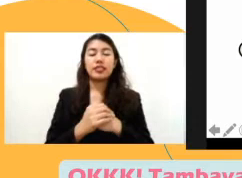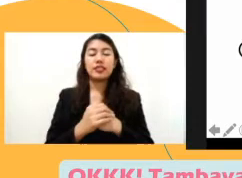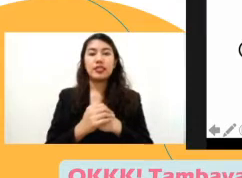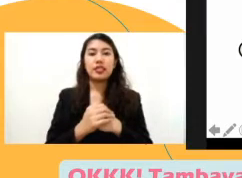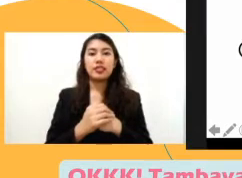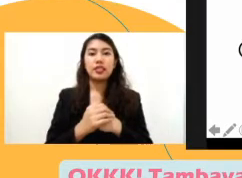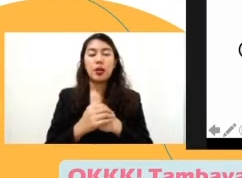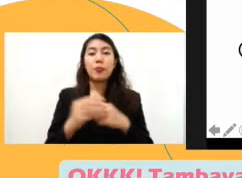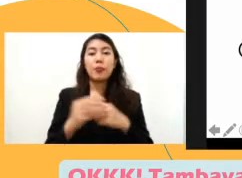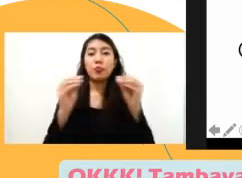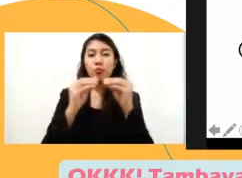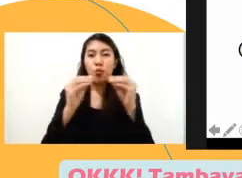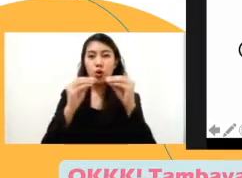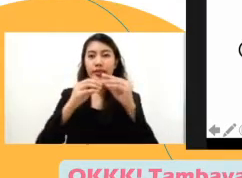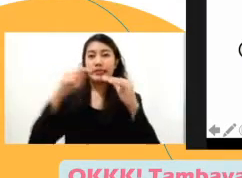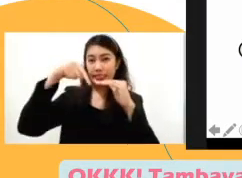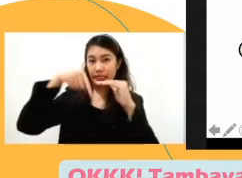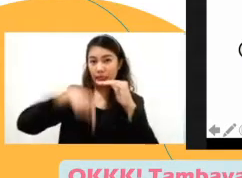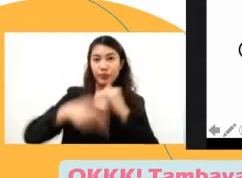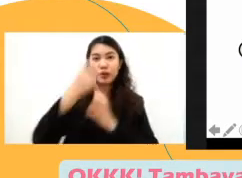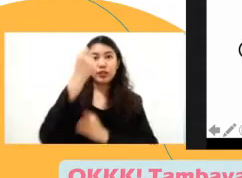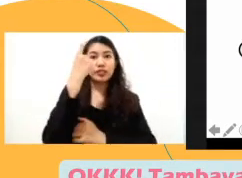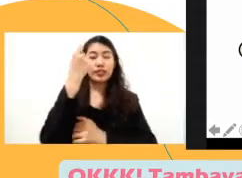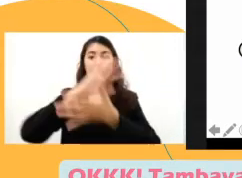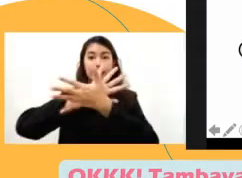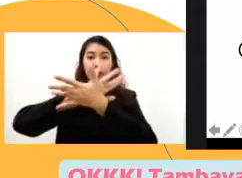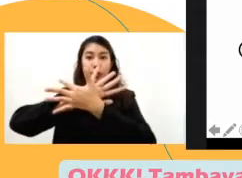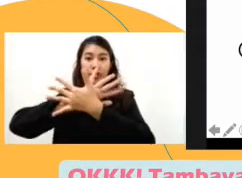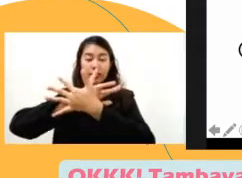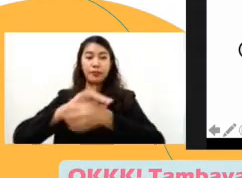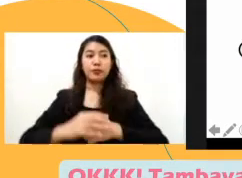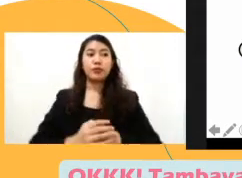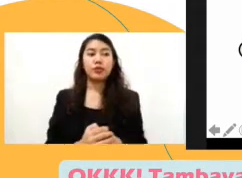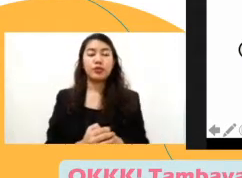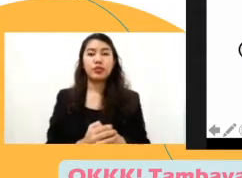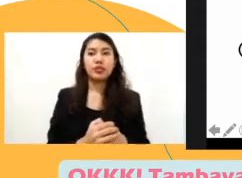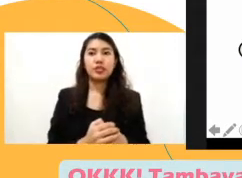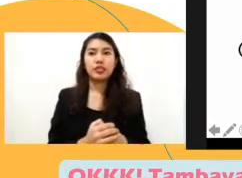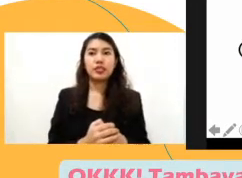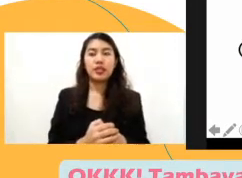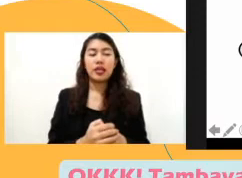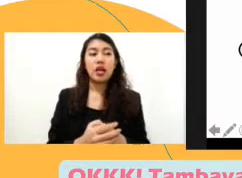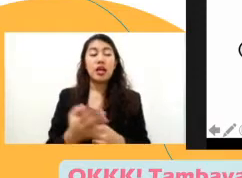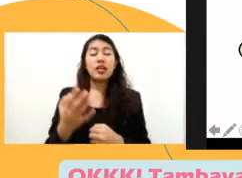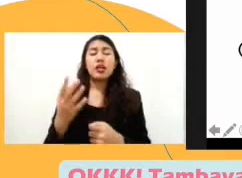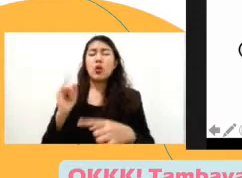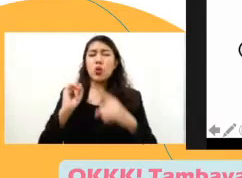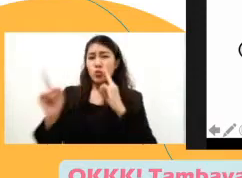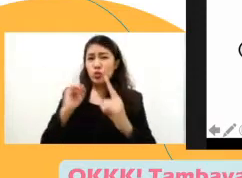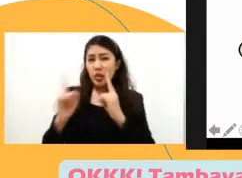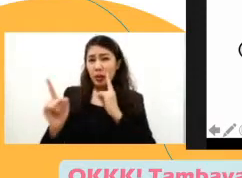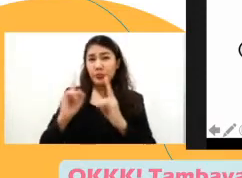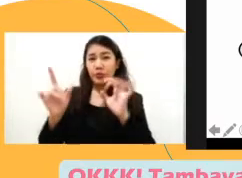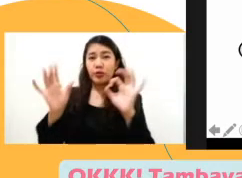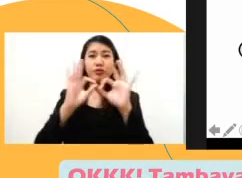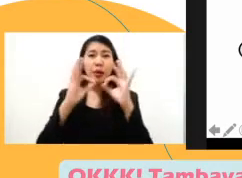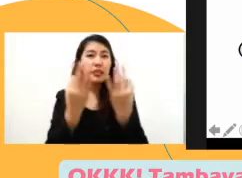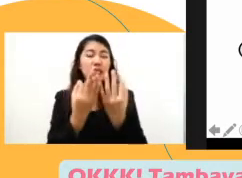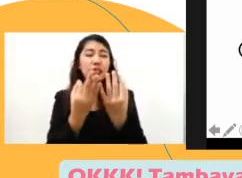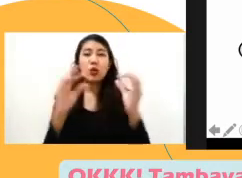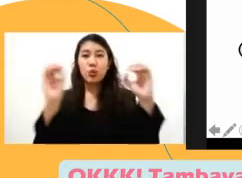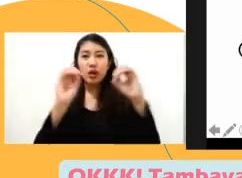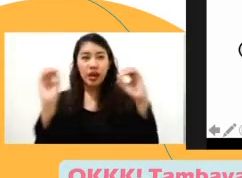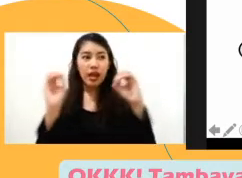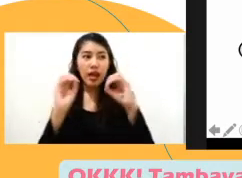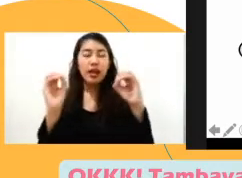sa COVID, no? At syempre, dahil hindi natin nakakausap yung ating mga kaibigan at